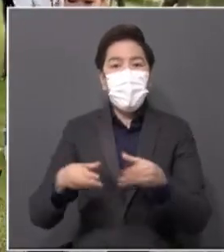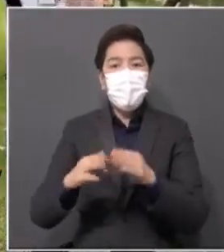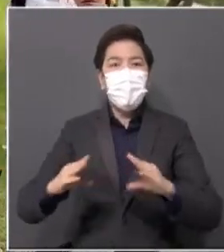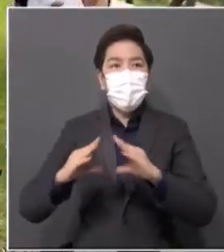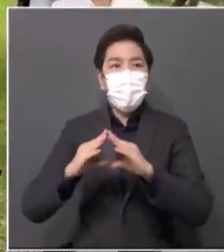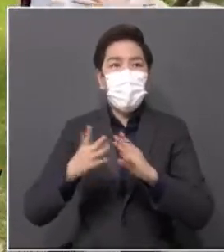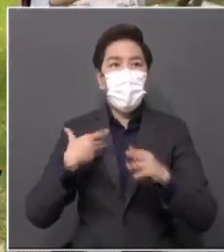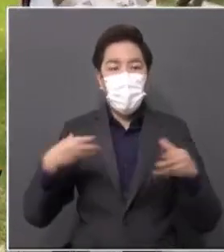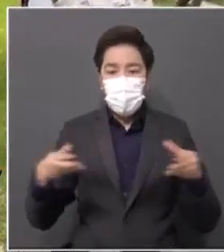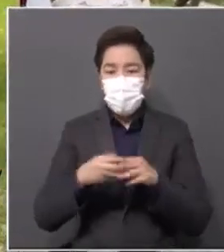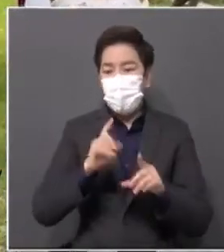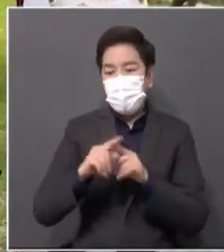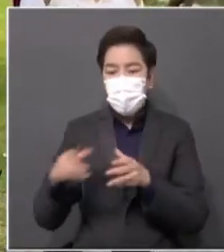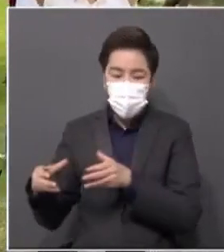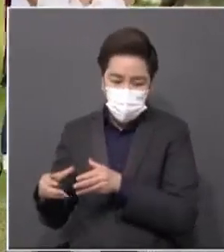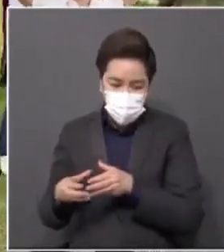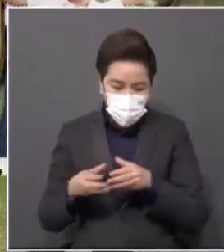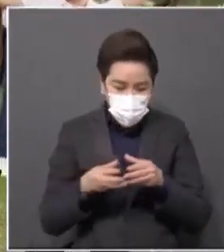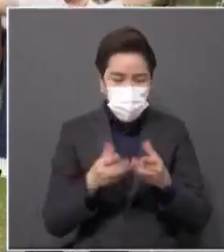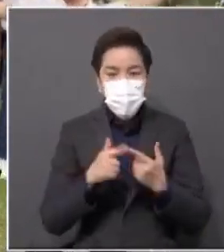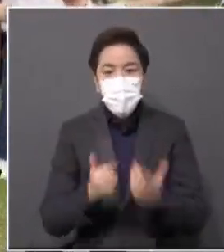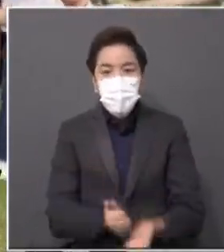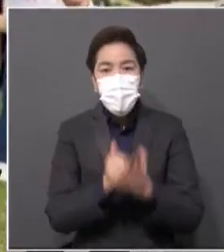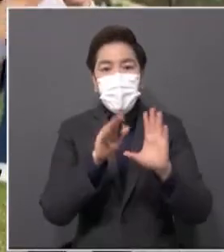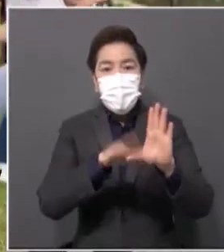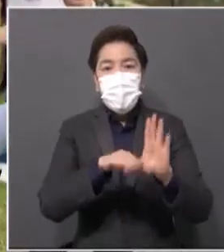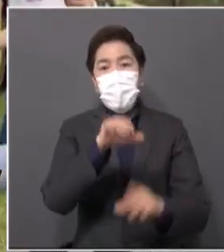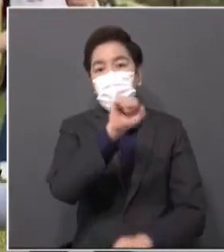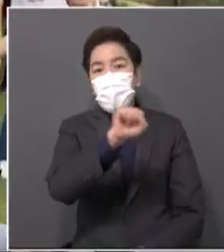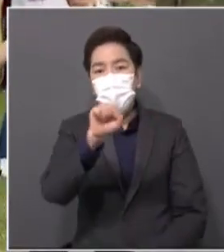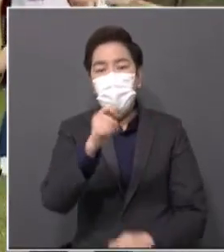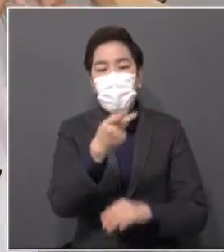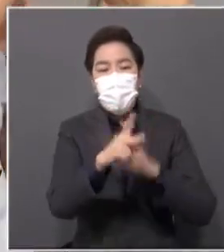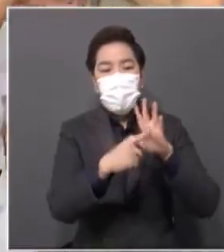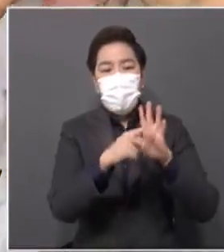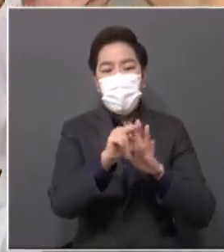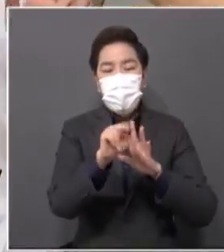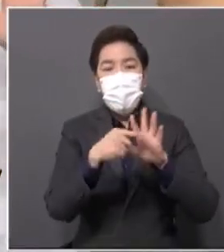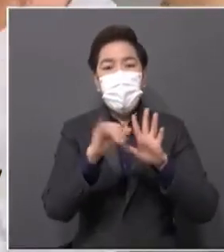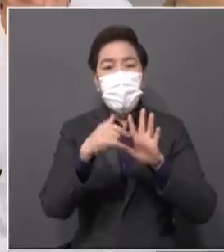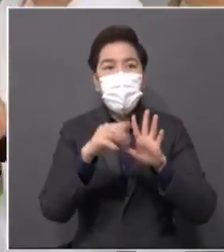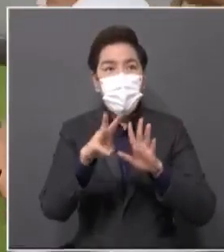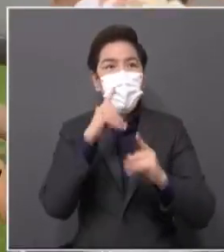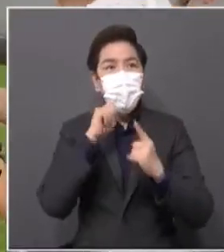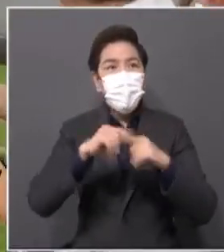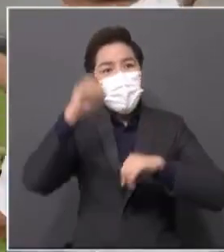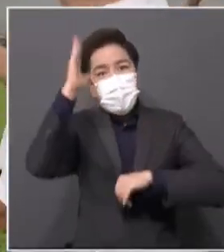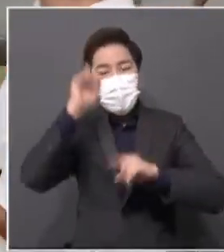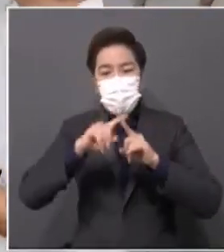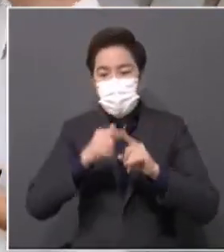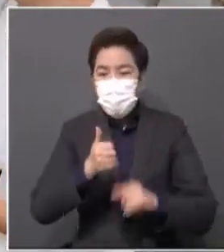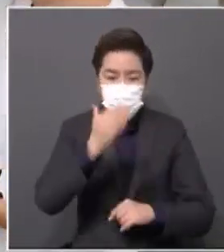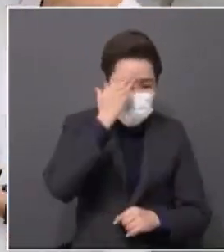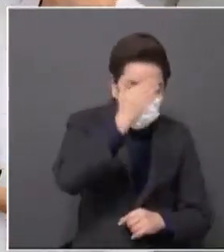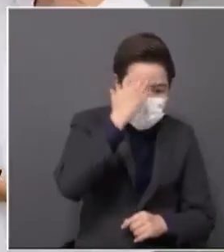พร้อมด้วยกับคณะแหละครับได้ลงพื้นที่ช่วยผู้สมัครส.สเขตคันนายาวบึงกุ่มของพรรคในการหาเสียงโดย